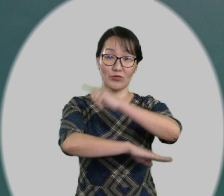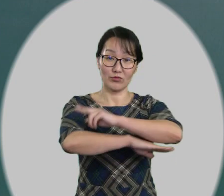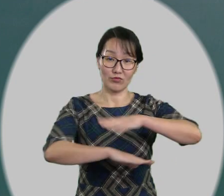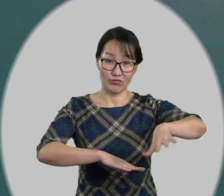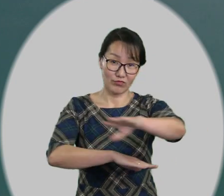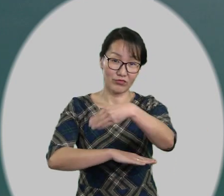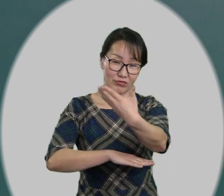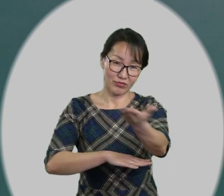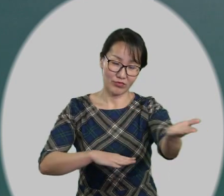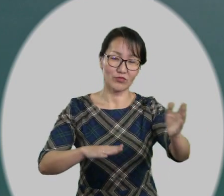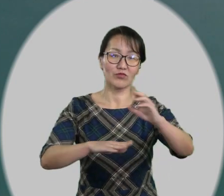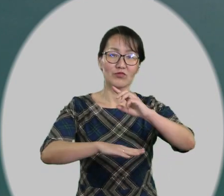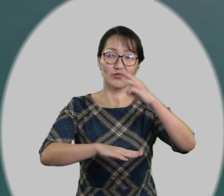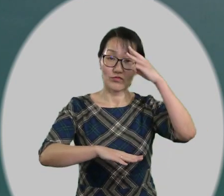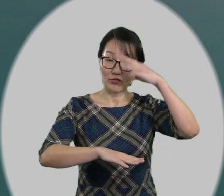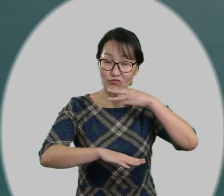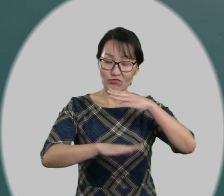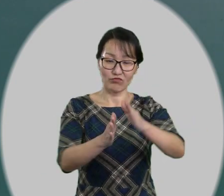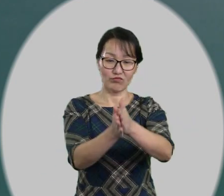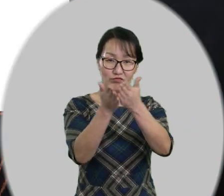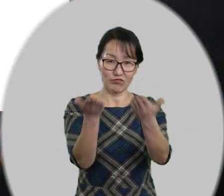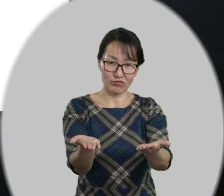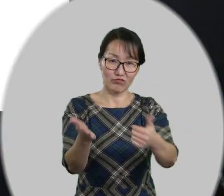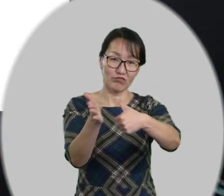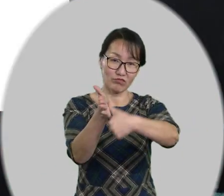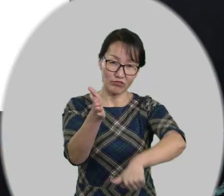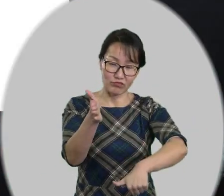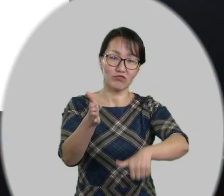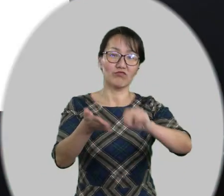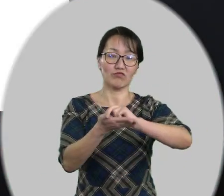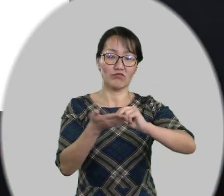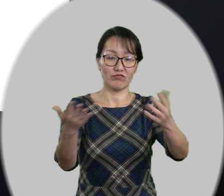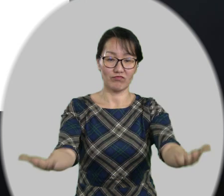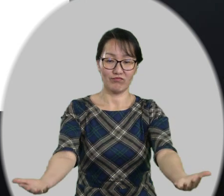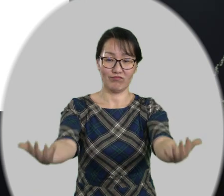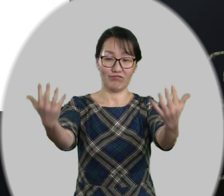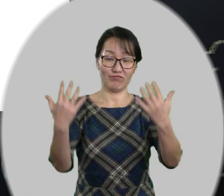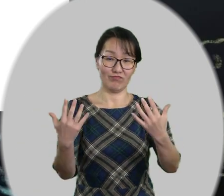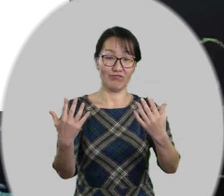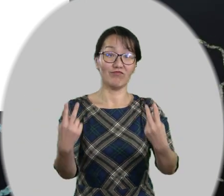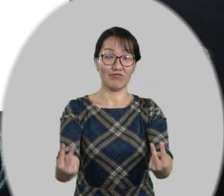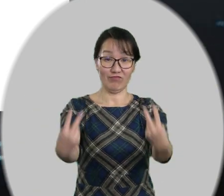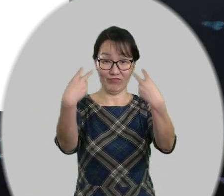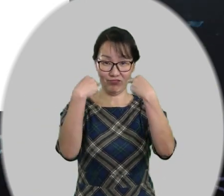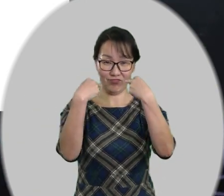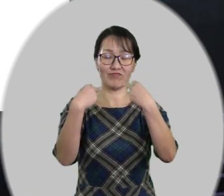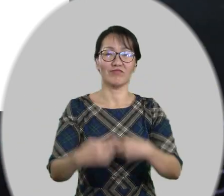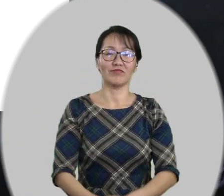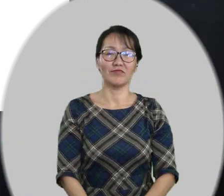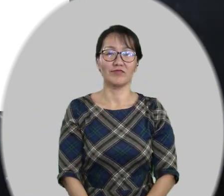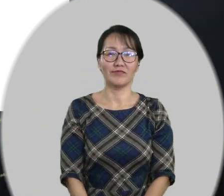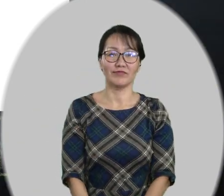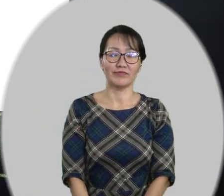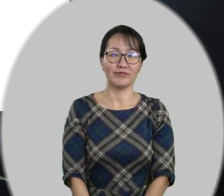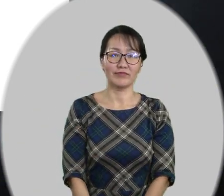маань өөрийн Монгол хэлний сурах бичгээ, Монгол хэлнийхээ тэмдэгтрийг үзэгтэйгээ аваад телевизорга ойртон суугаарай.